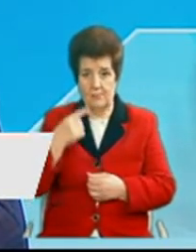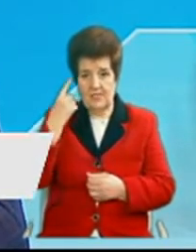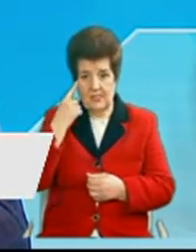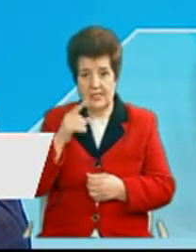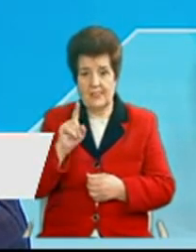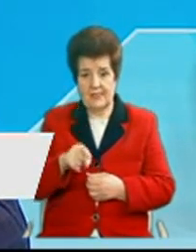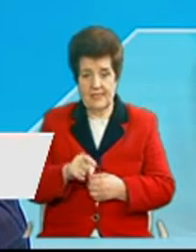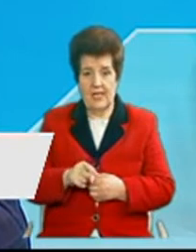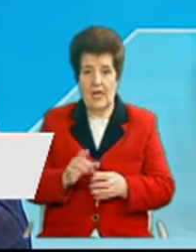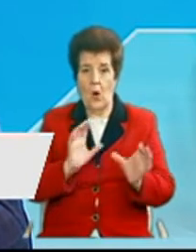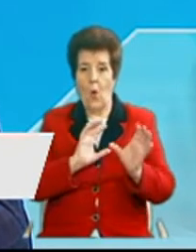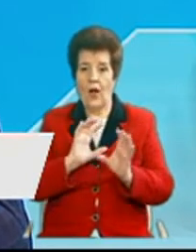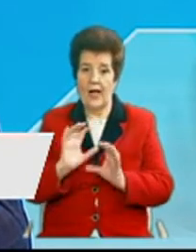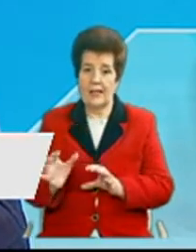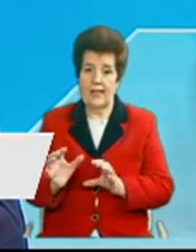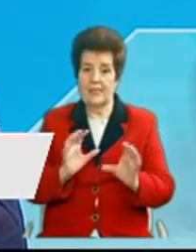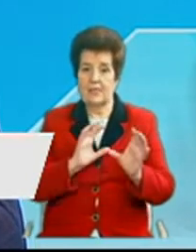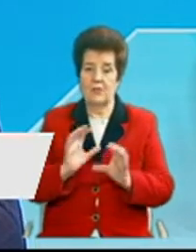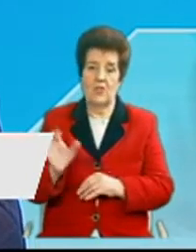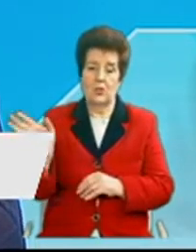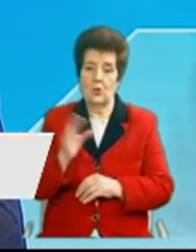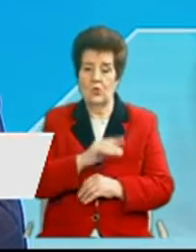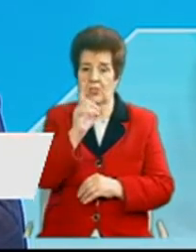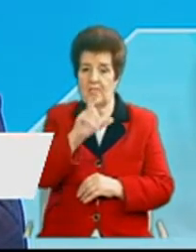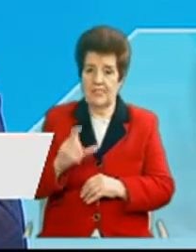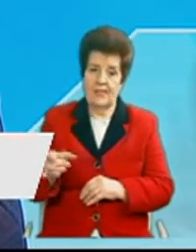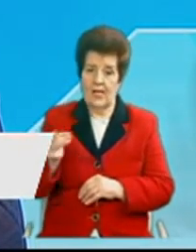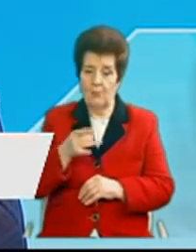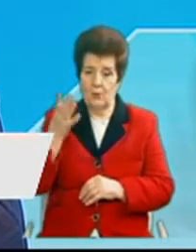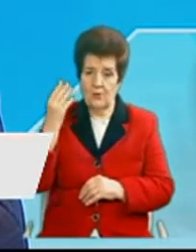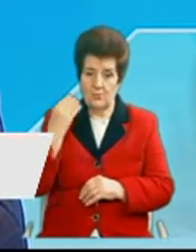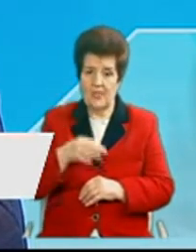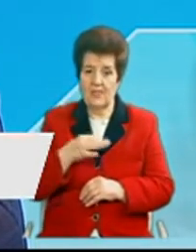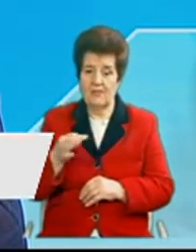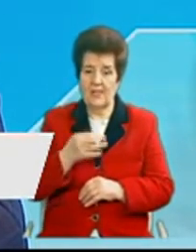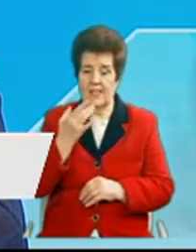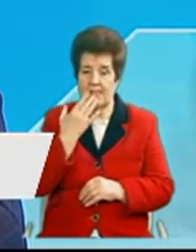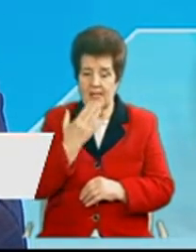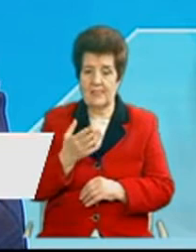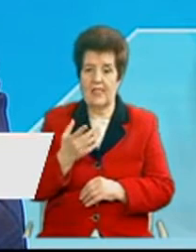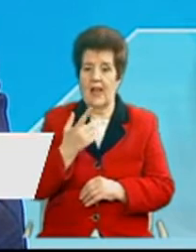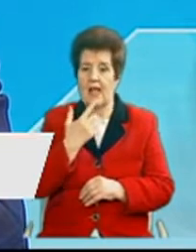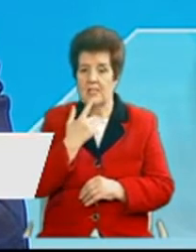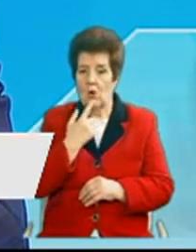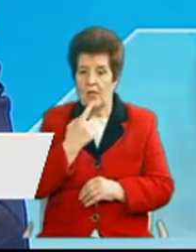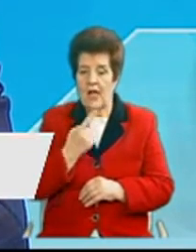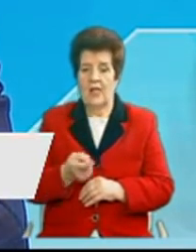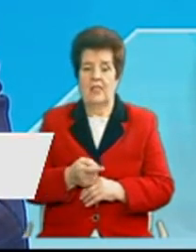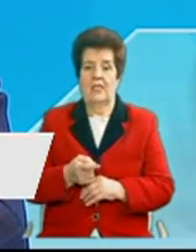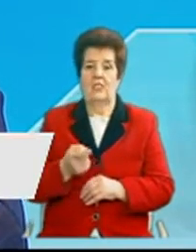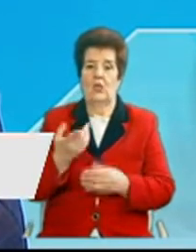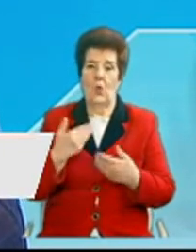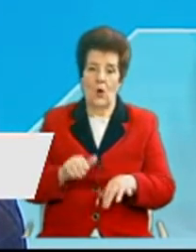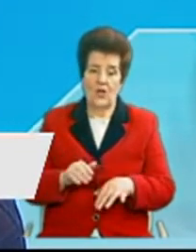se ocrotească și să păzească toți cetățenii Republicii Moldova, indiferent de nație, naționalitate, origine